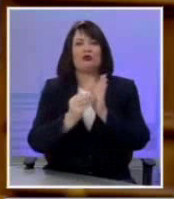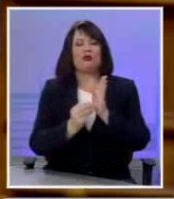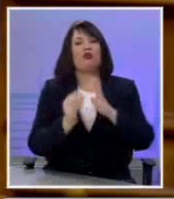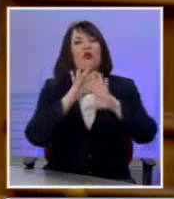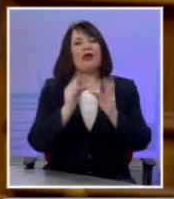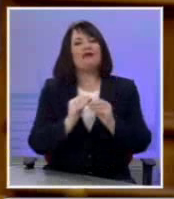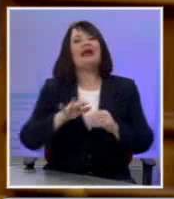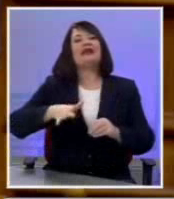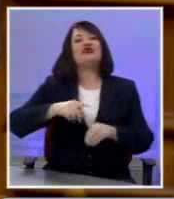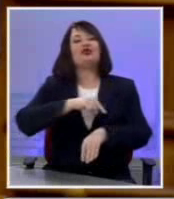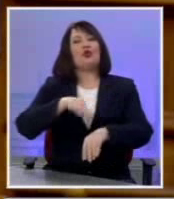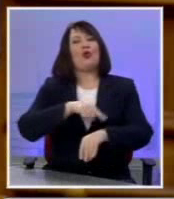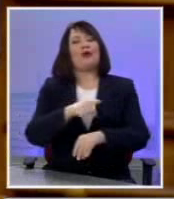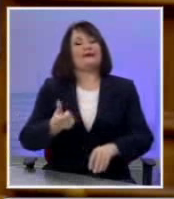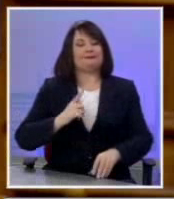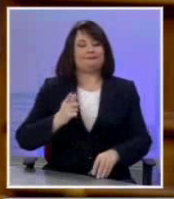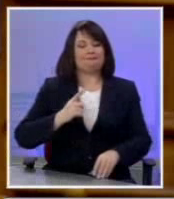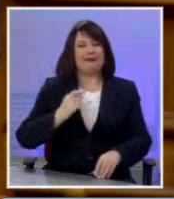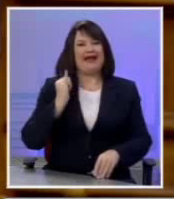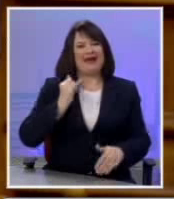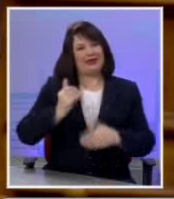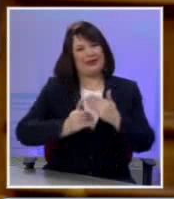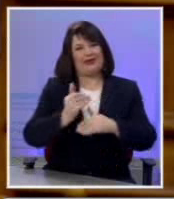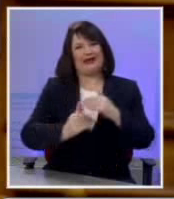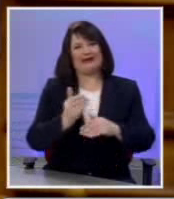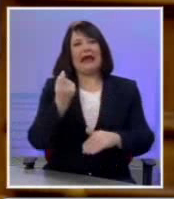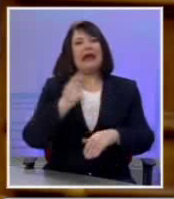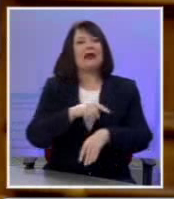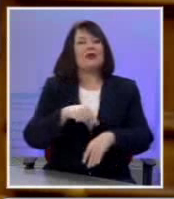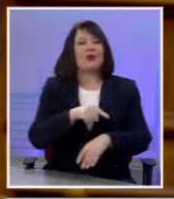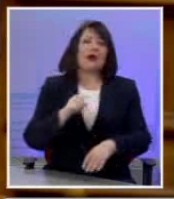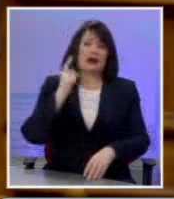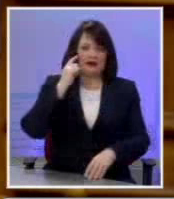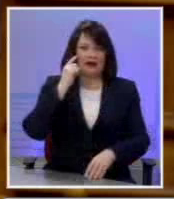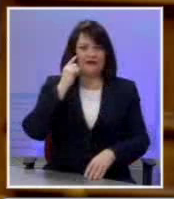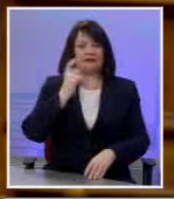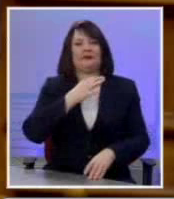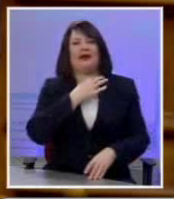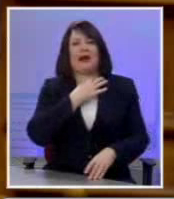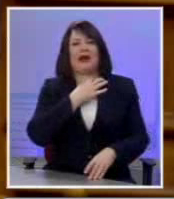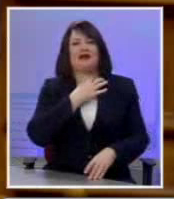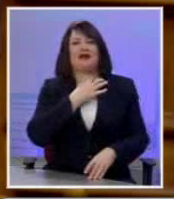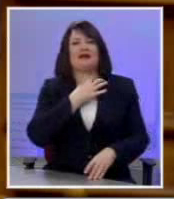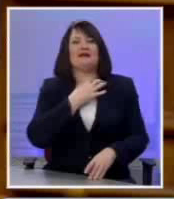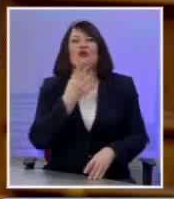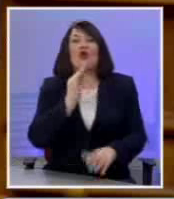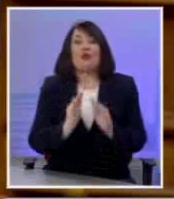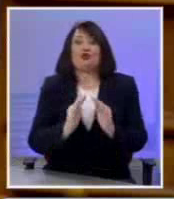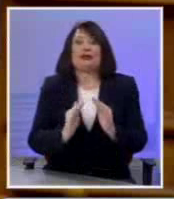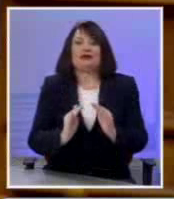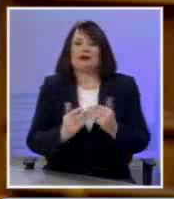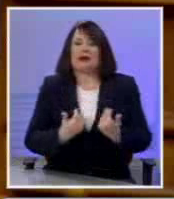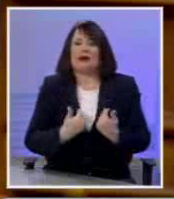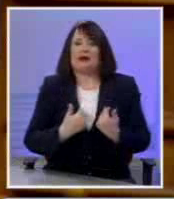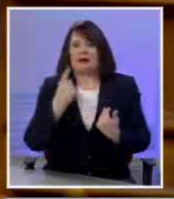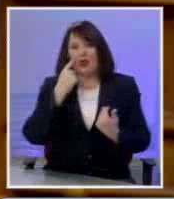μπορεί να περάσουν λίγες ώρες, όπου αντιλαμβάνεστε αυτές οι λίγες ώρες για τις ανάγκες που το κάνουμε αυτό, έτσι να προστατευτούμε απέναντι από